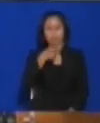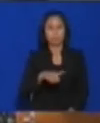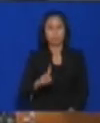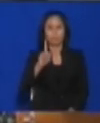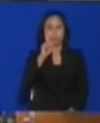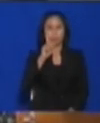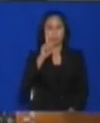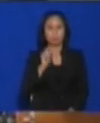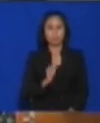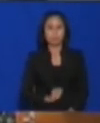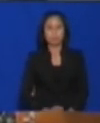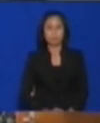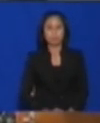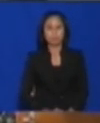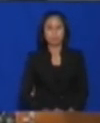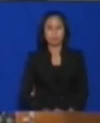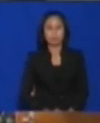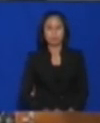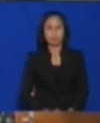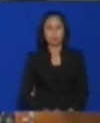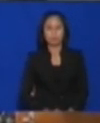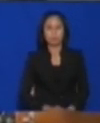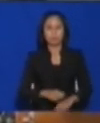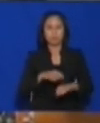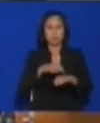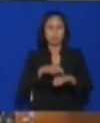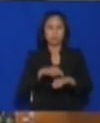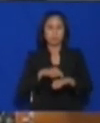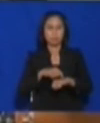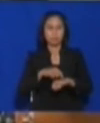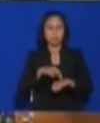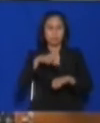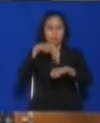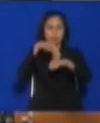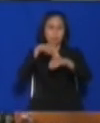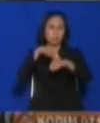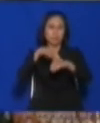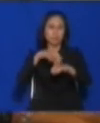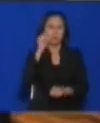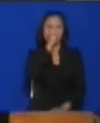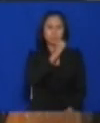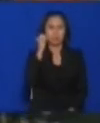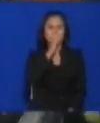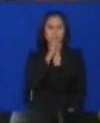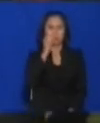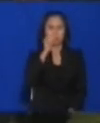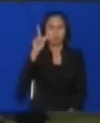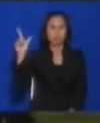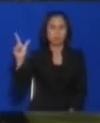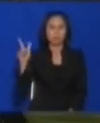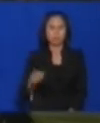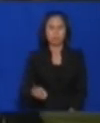kami mohon hadir sekalian berkenan tuk berdiri untuk menyanyikan lagu kebangsaan Indonesia Raya